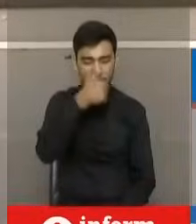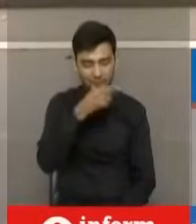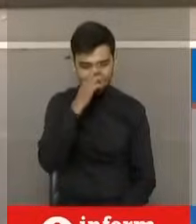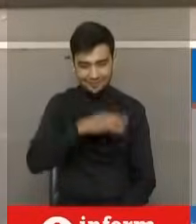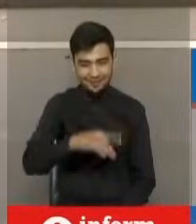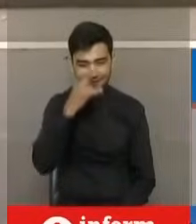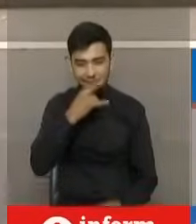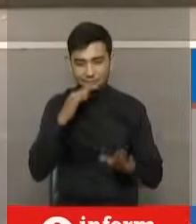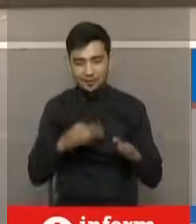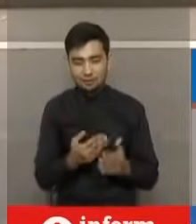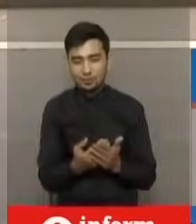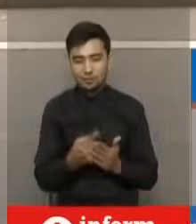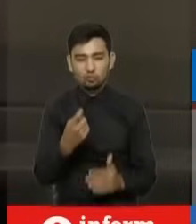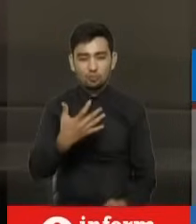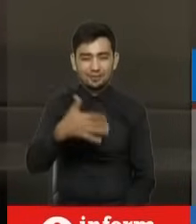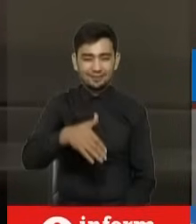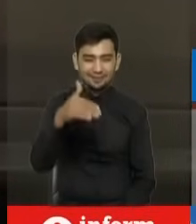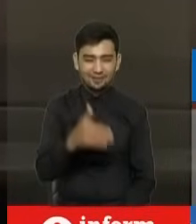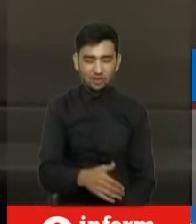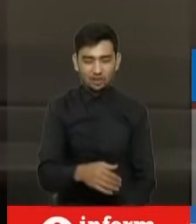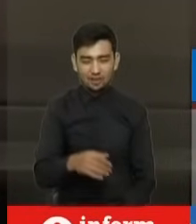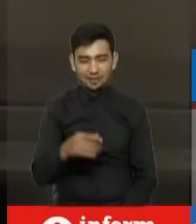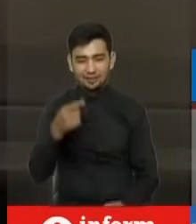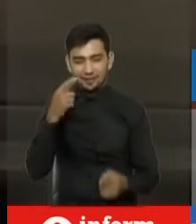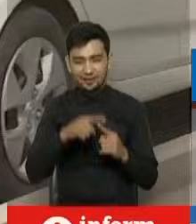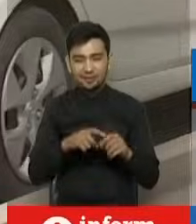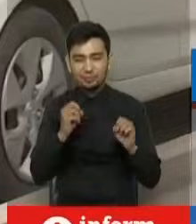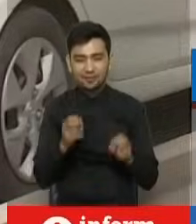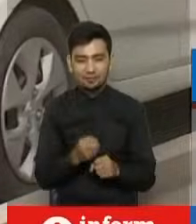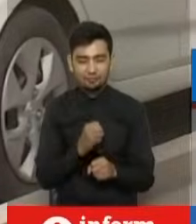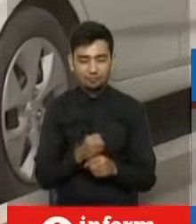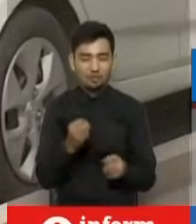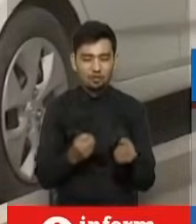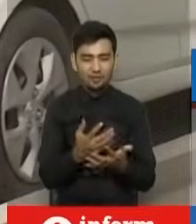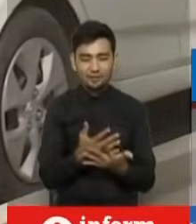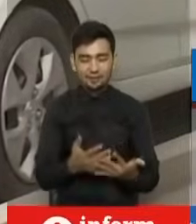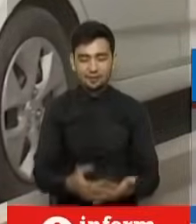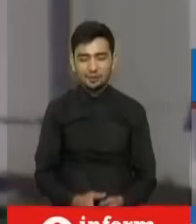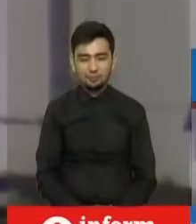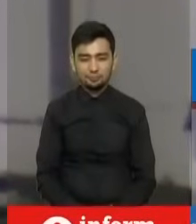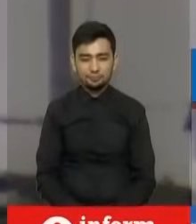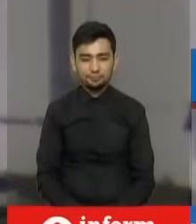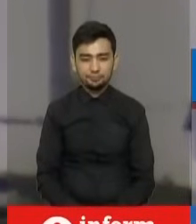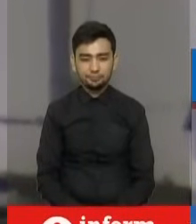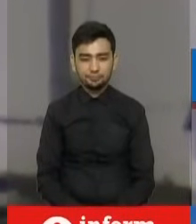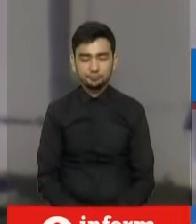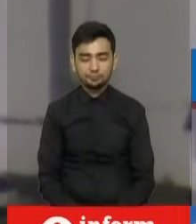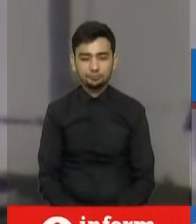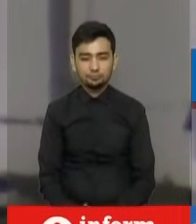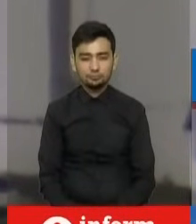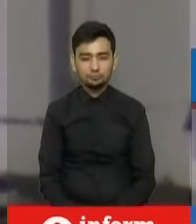стране произведут более 150 тысяч единиц транспорта. Ануар Амангельдинов, Сергей Шуйский,